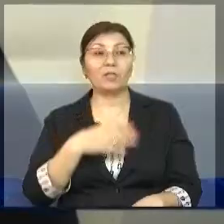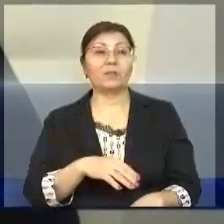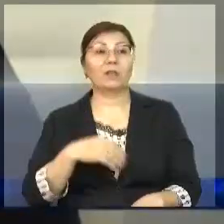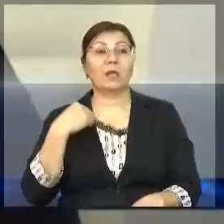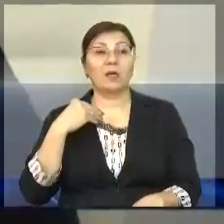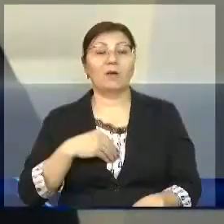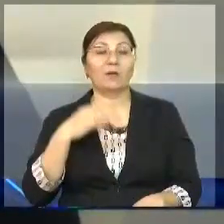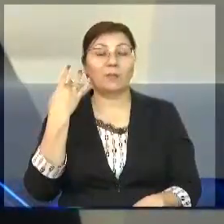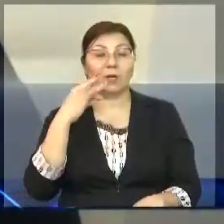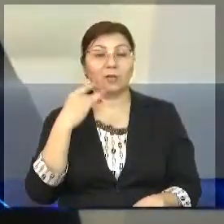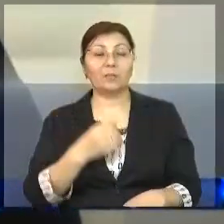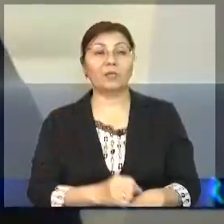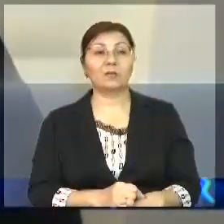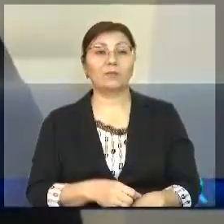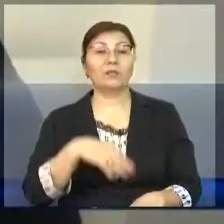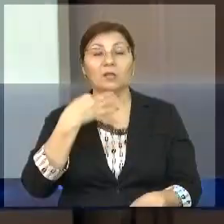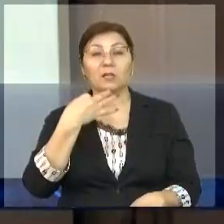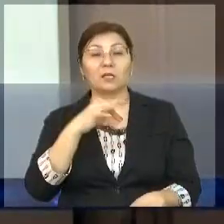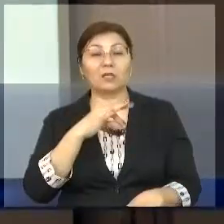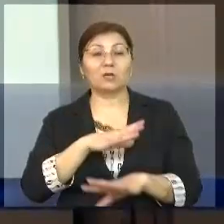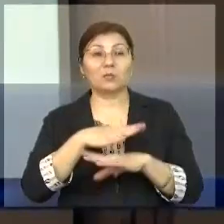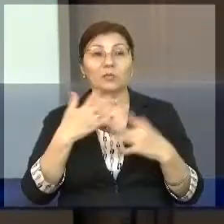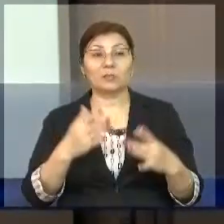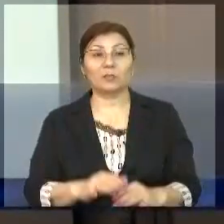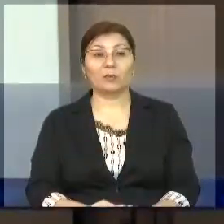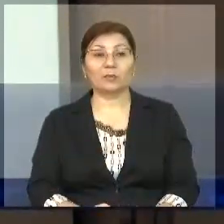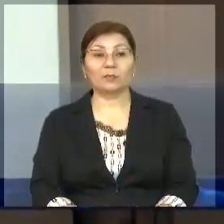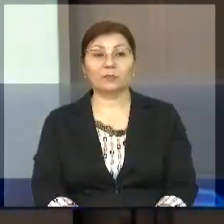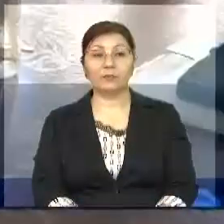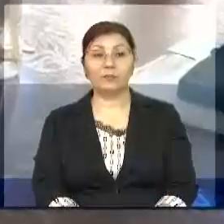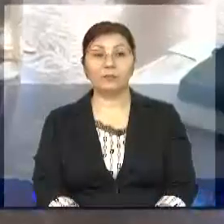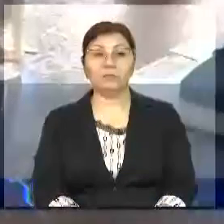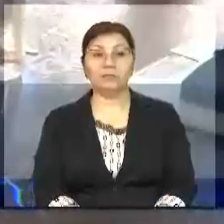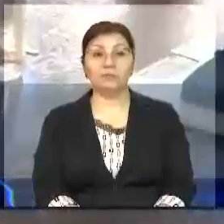Франция және Америка құрама штаттарының тәжірибесі мол. Нұрбол Жауынбаев, Миржан Аманжолов, Ақтөбе телеарнасы.